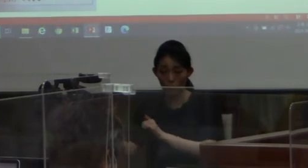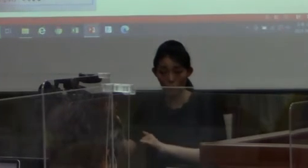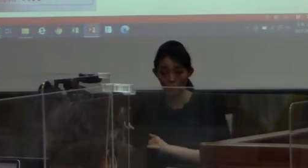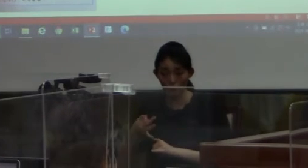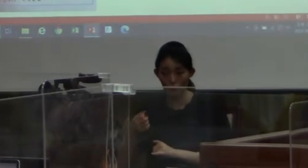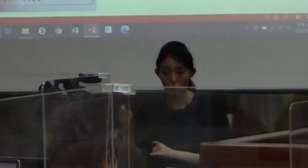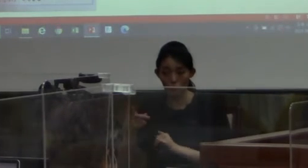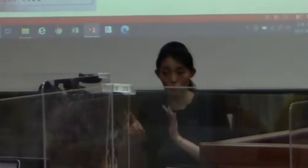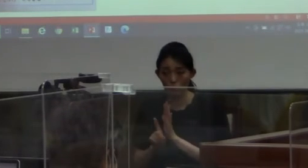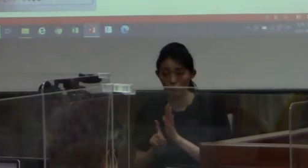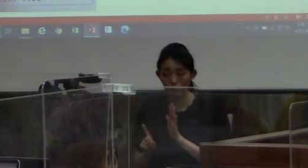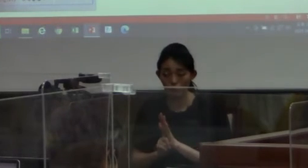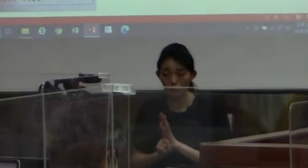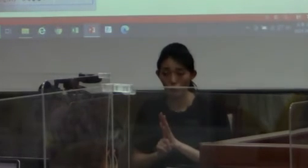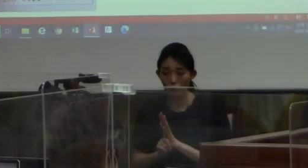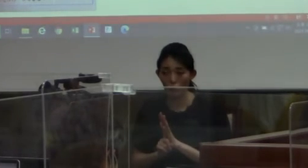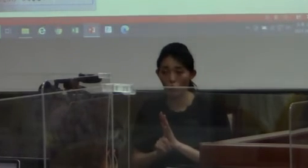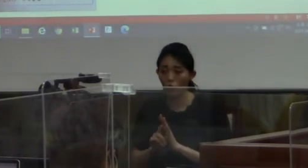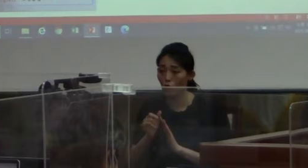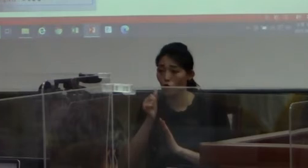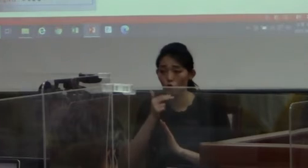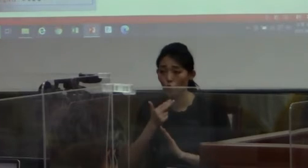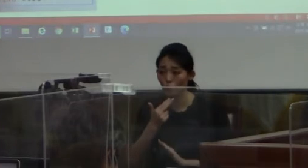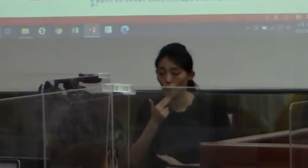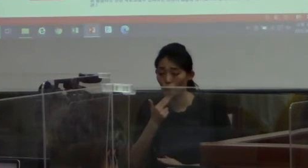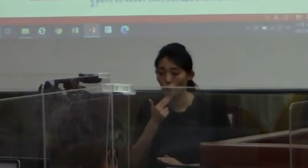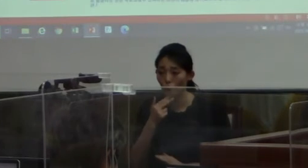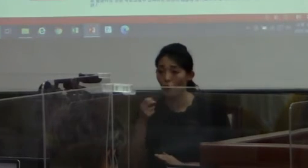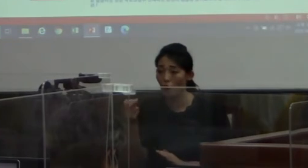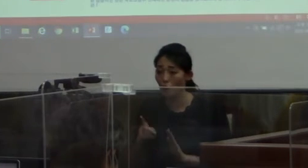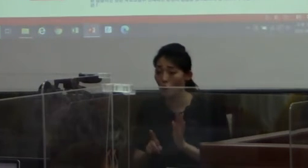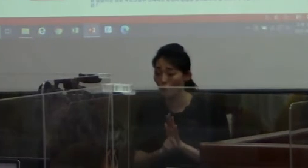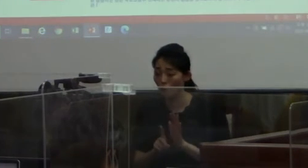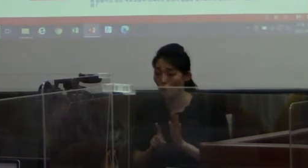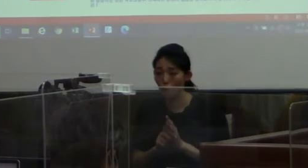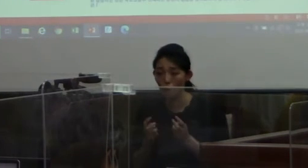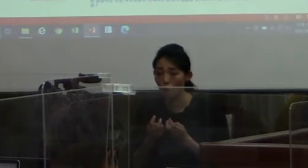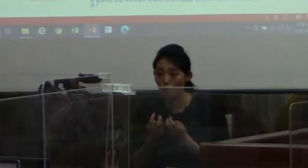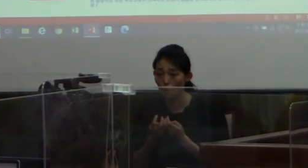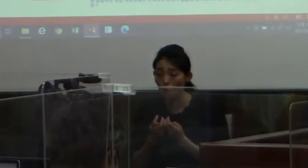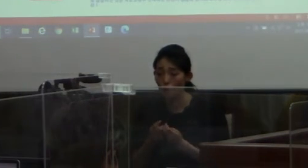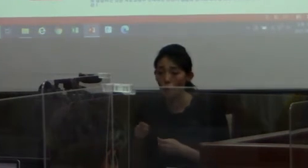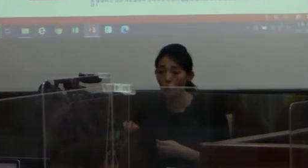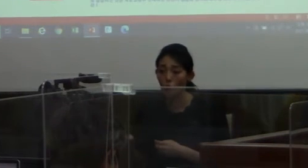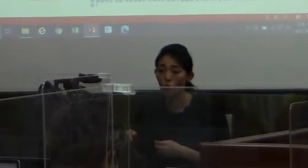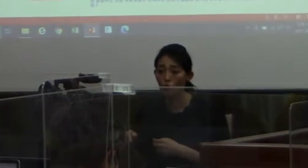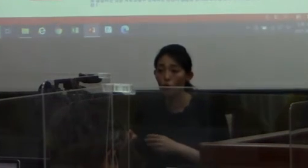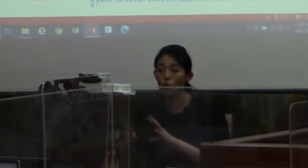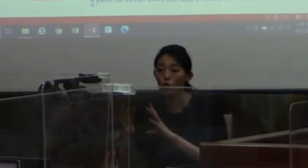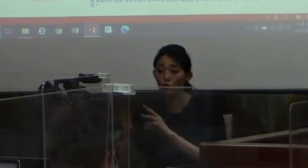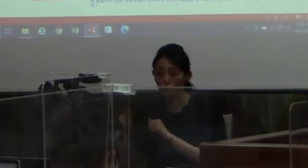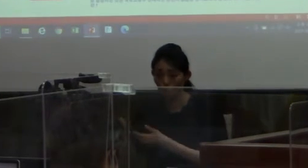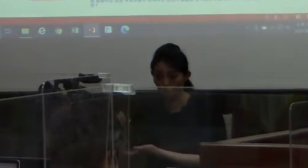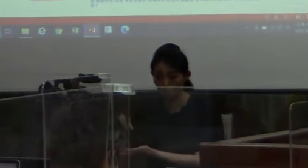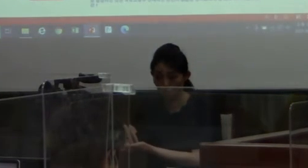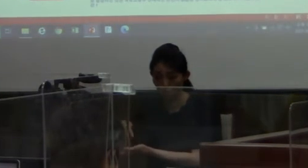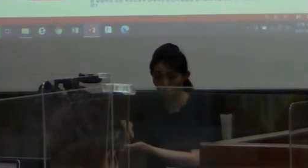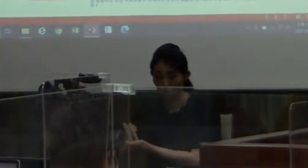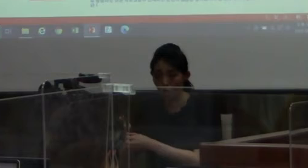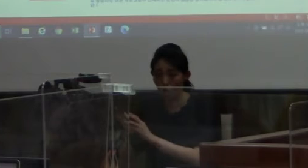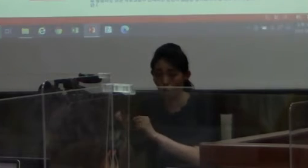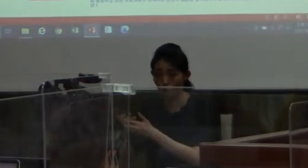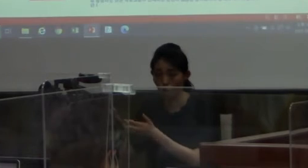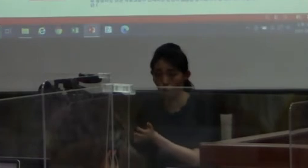재공고는 할 때는 있을 수 없다. 이 재공고가 날 때는 어떻게 되는 줄 아세요? 이 부분에 보면 국토부의 입장이 나와 있는데